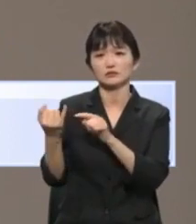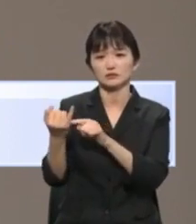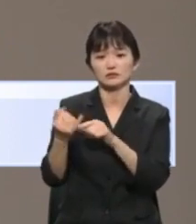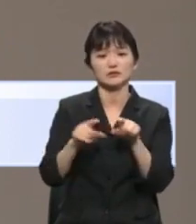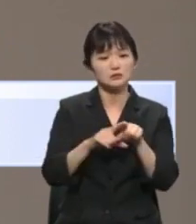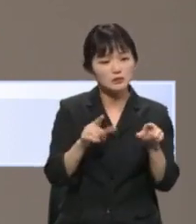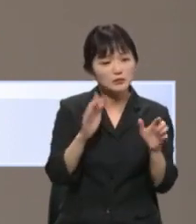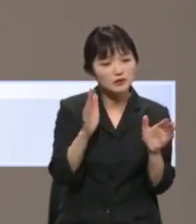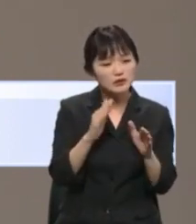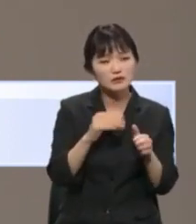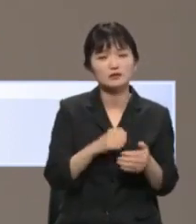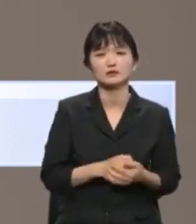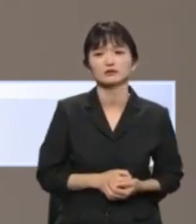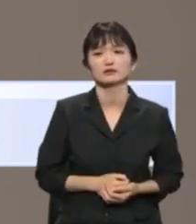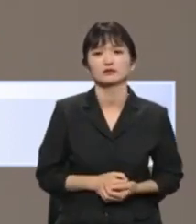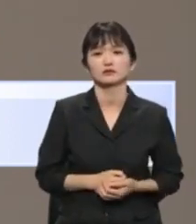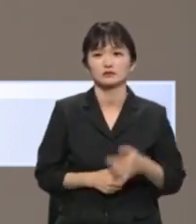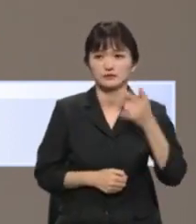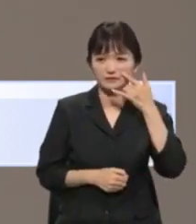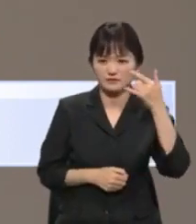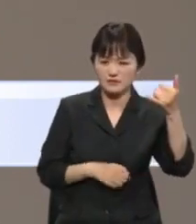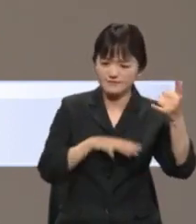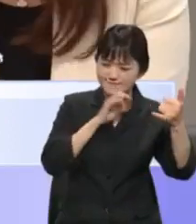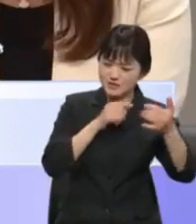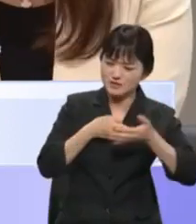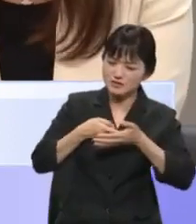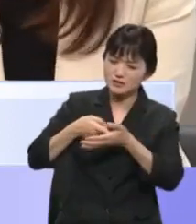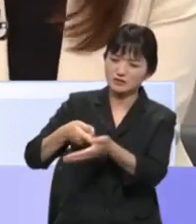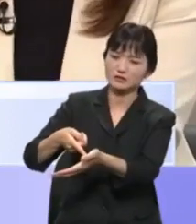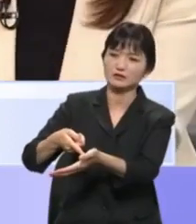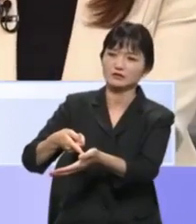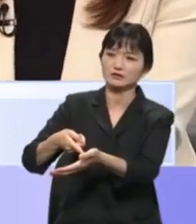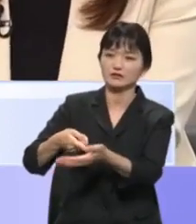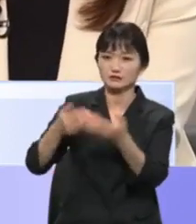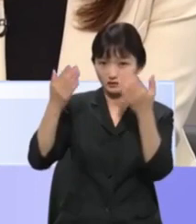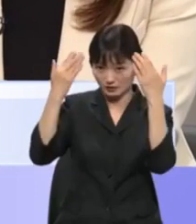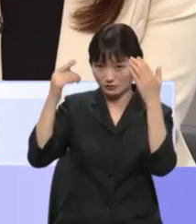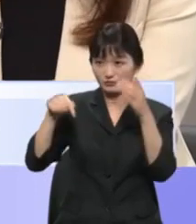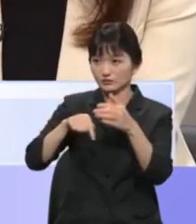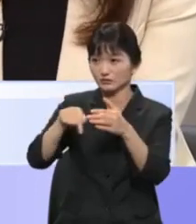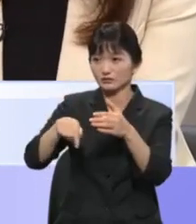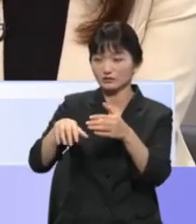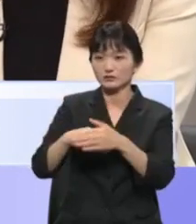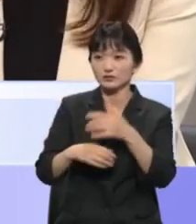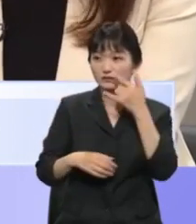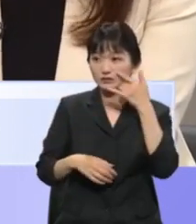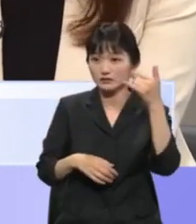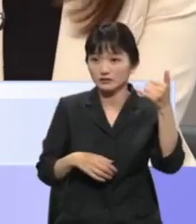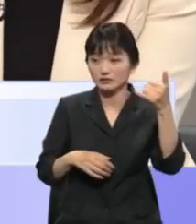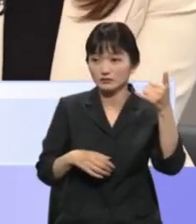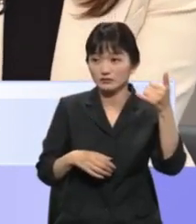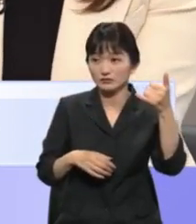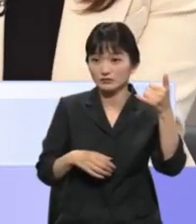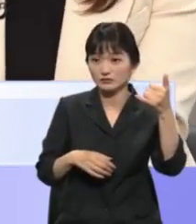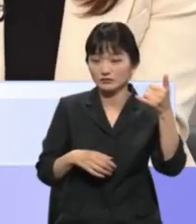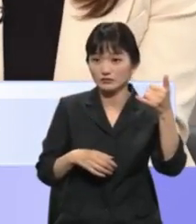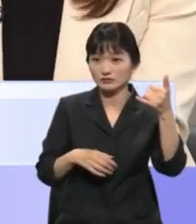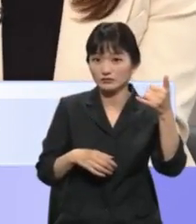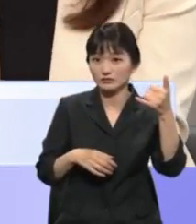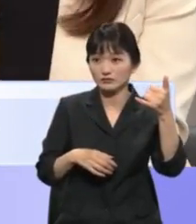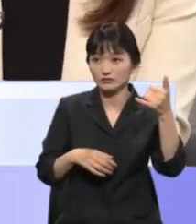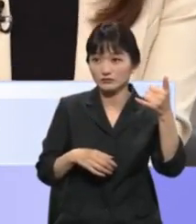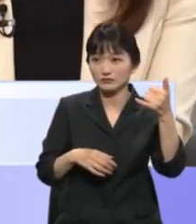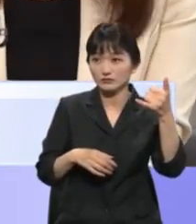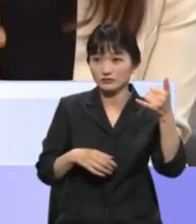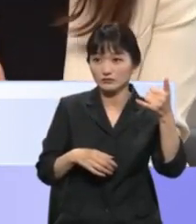아이였는데도 불구하고 학부모가 문제를 제기했을 때 학교에서는 학부모 앞에서 선생님 편을 감히 들면